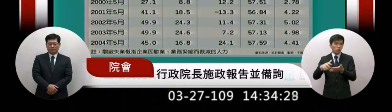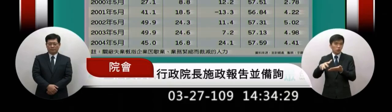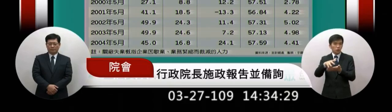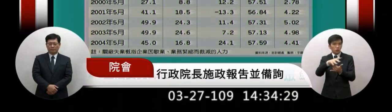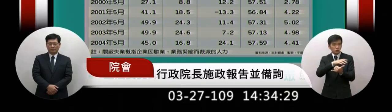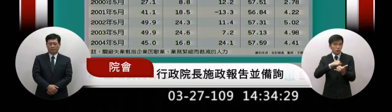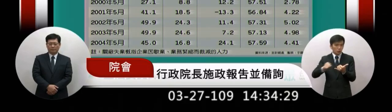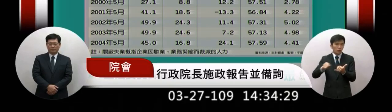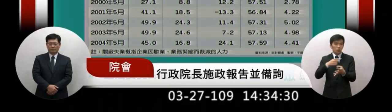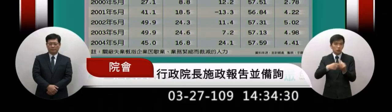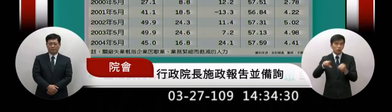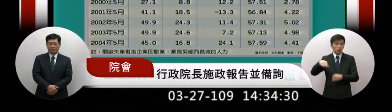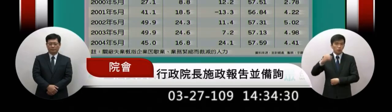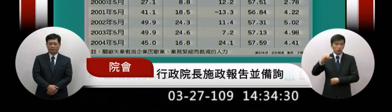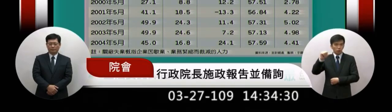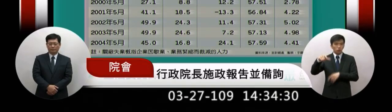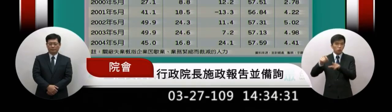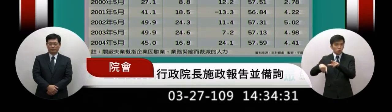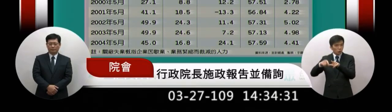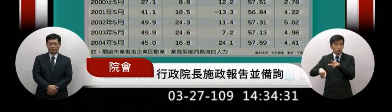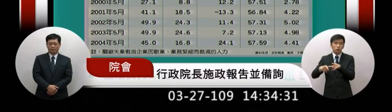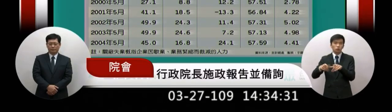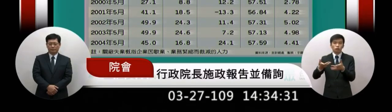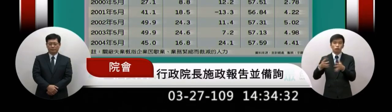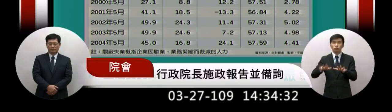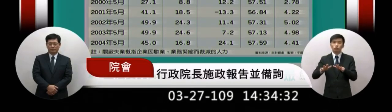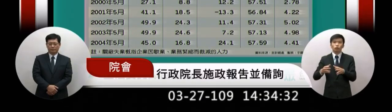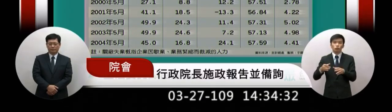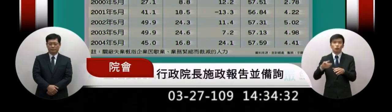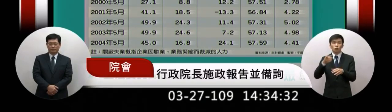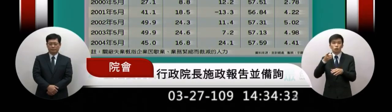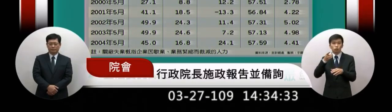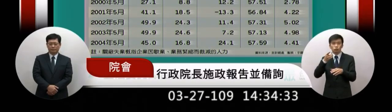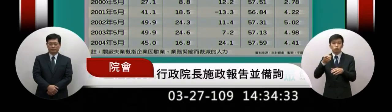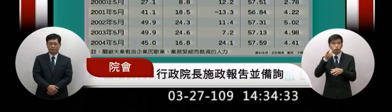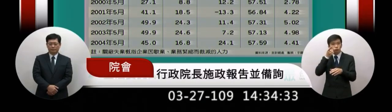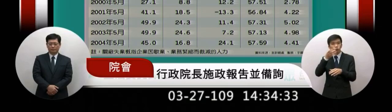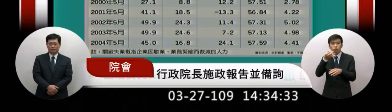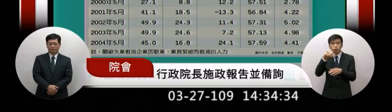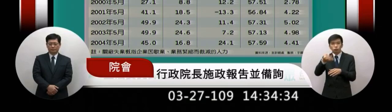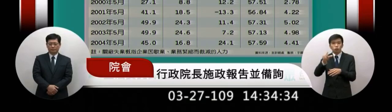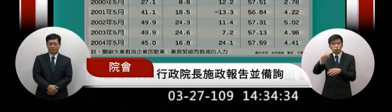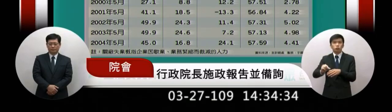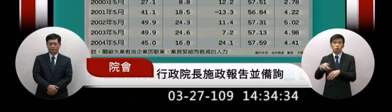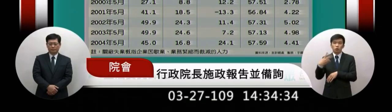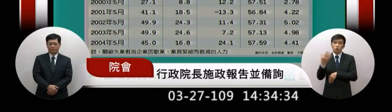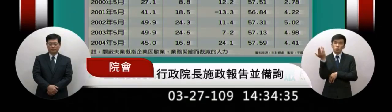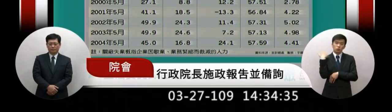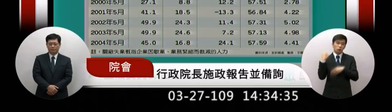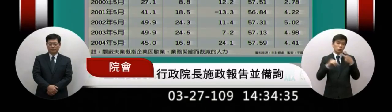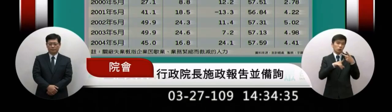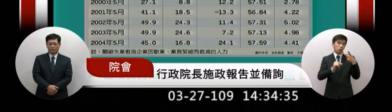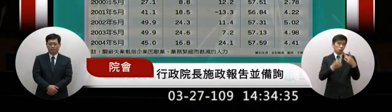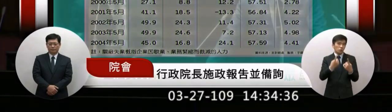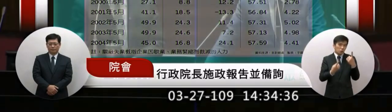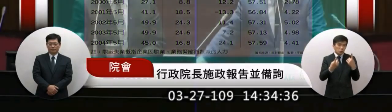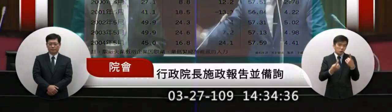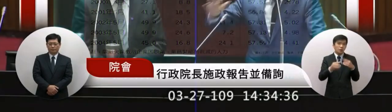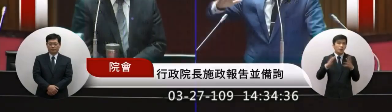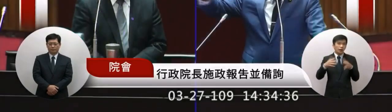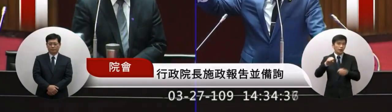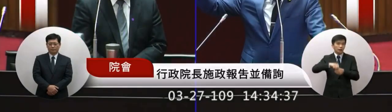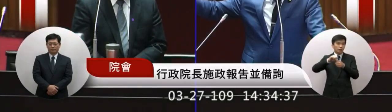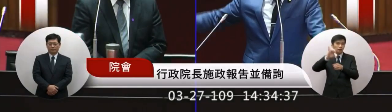假，总人数已经达到3835人，比2月底统计增加了近2000人。我想这个疫情的这